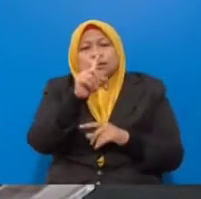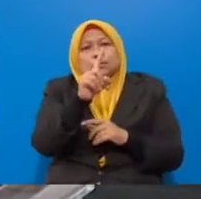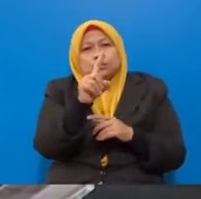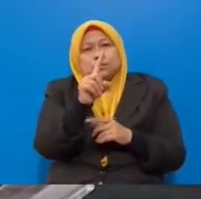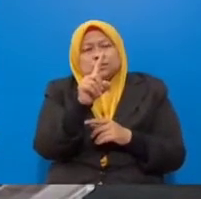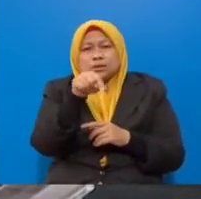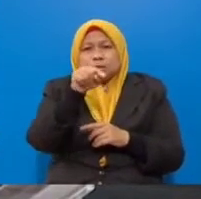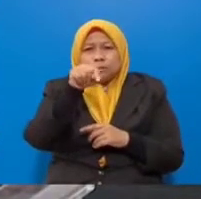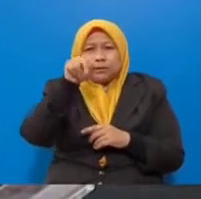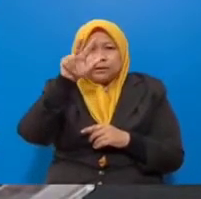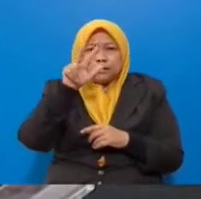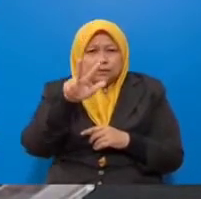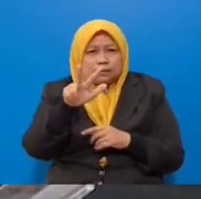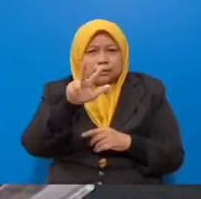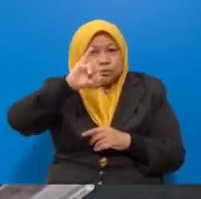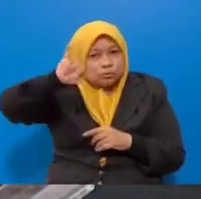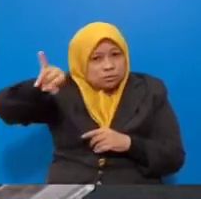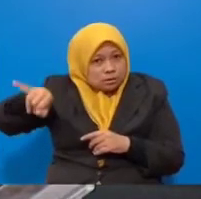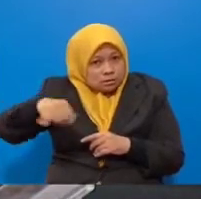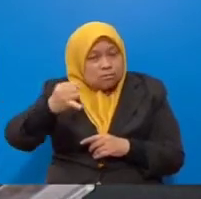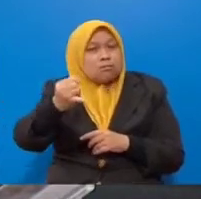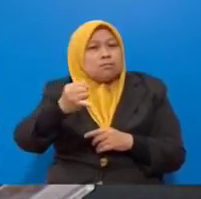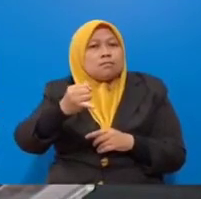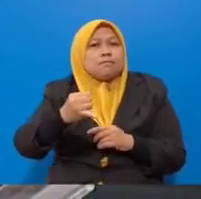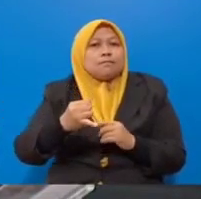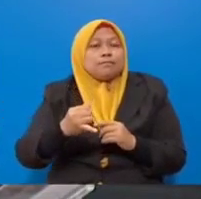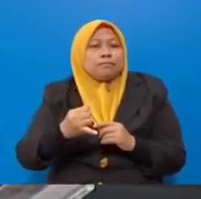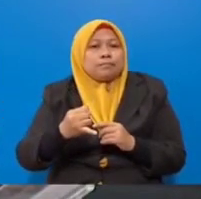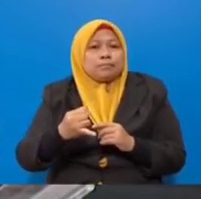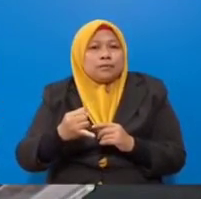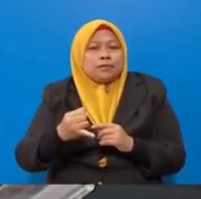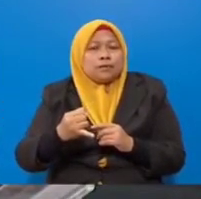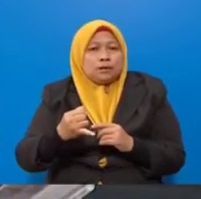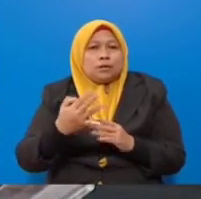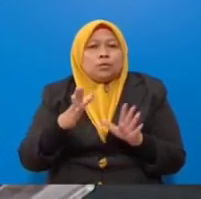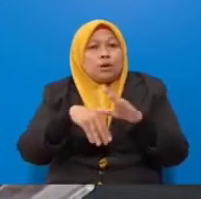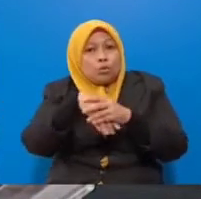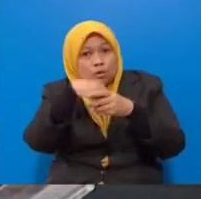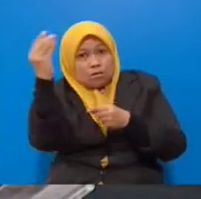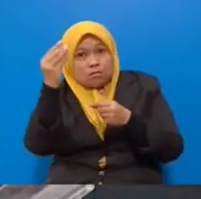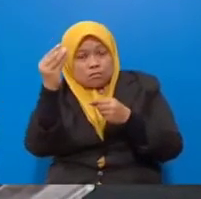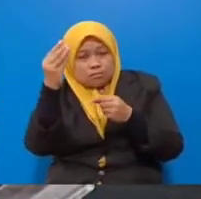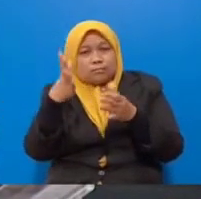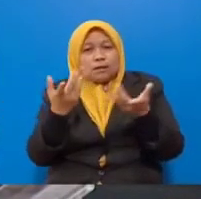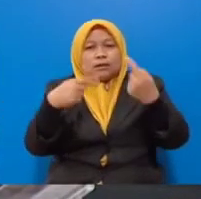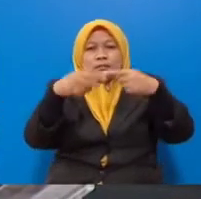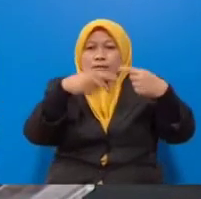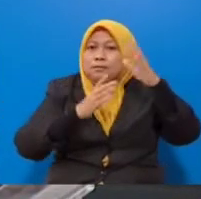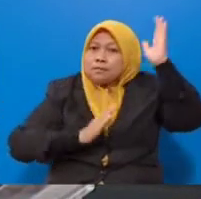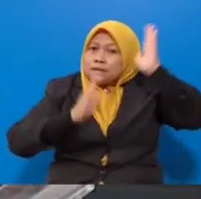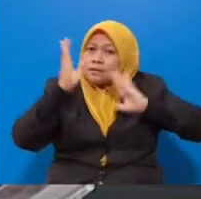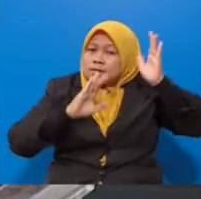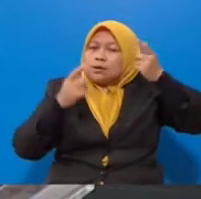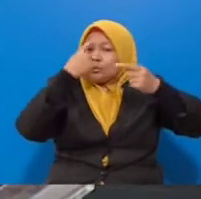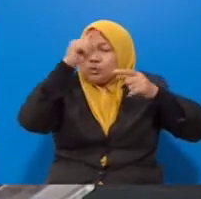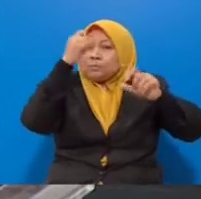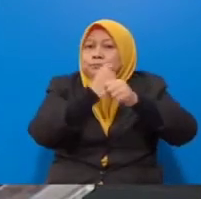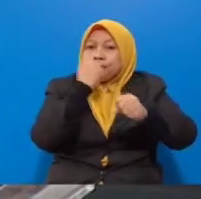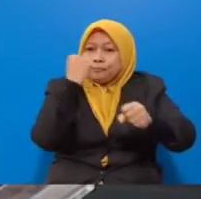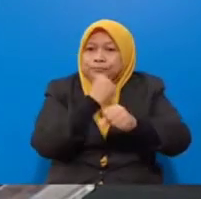1001 pm3 juta per money warga asing yang datang ke Malaysia untuk